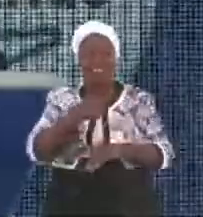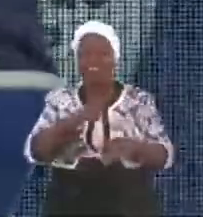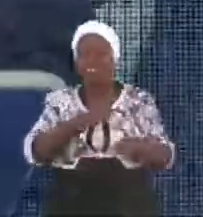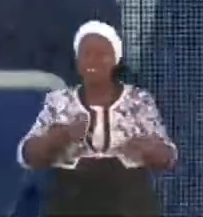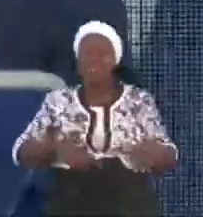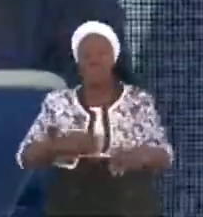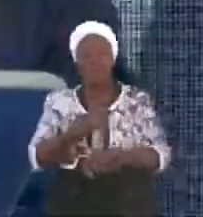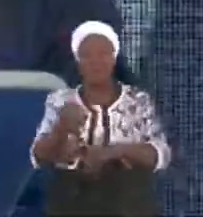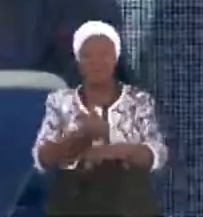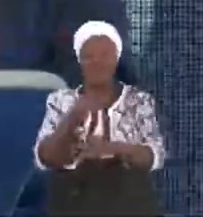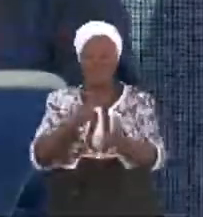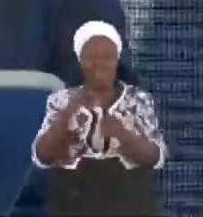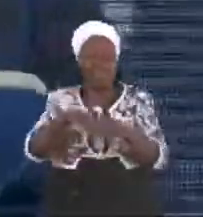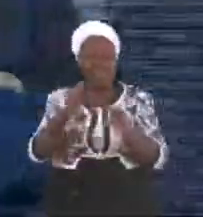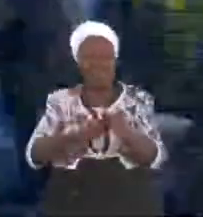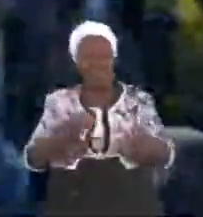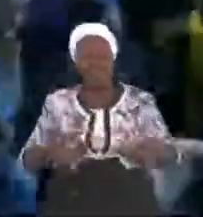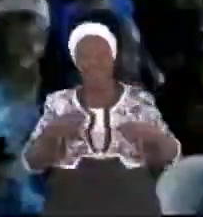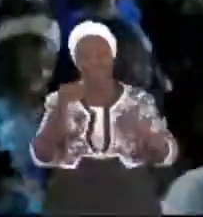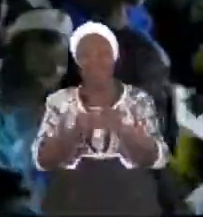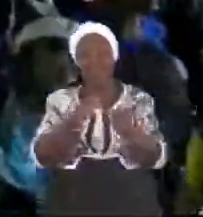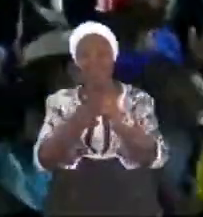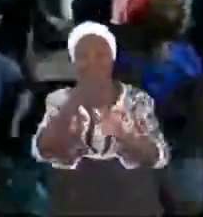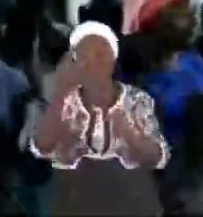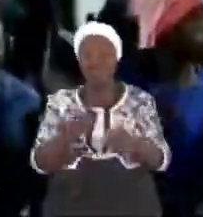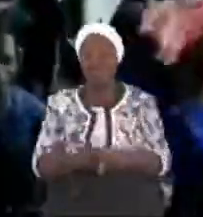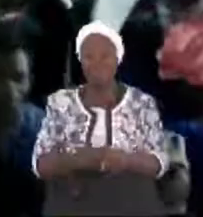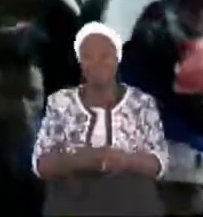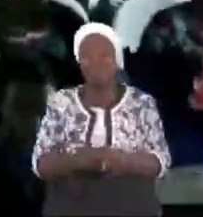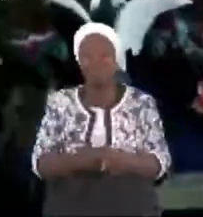le confirme dans chaque vie au nom de Jésus.